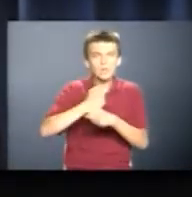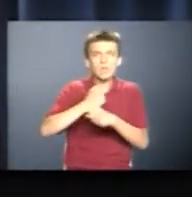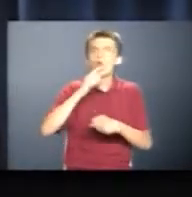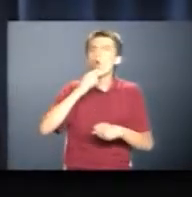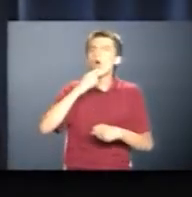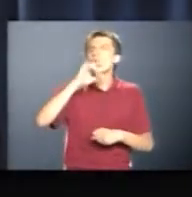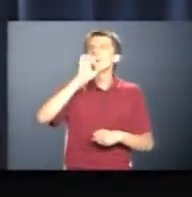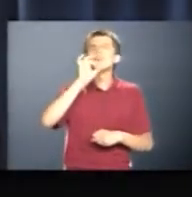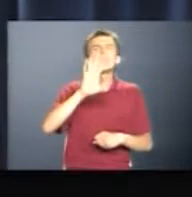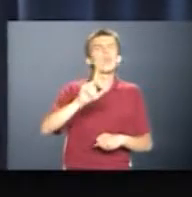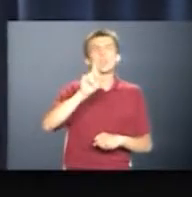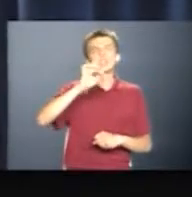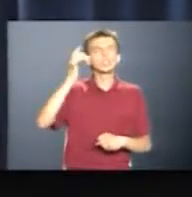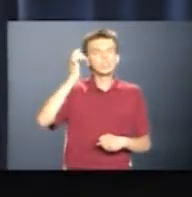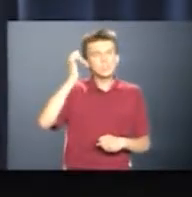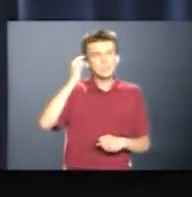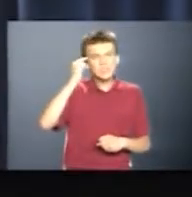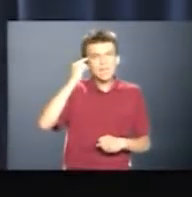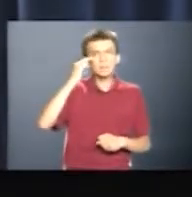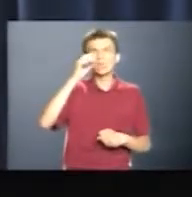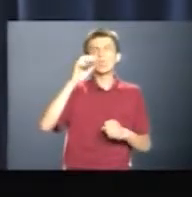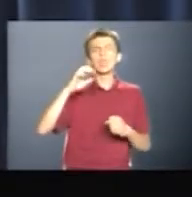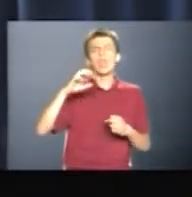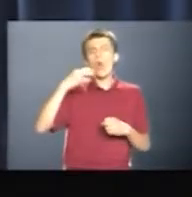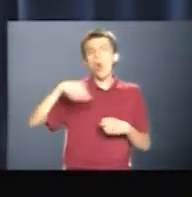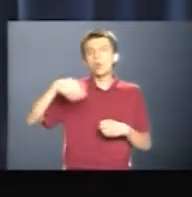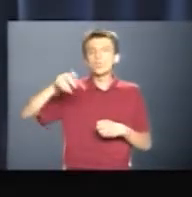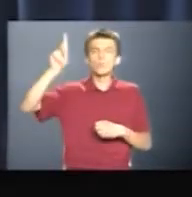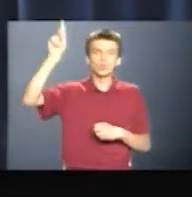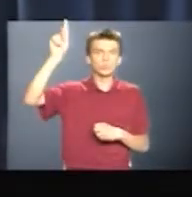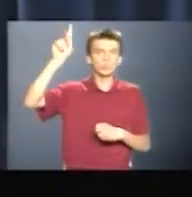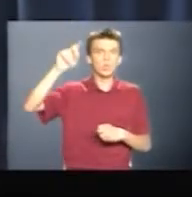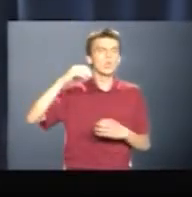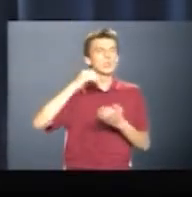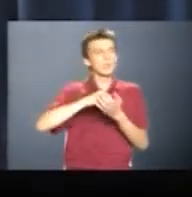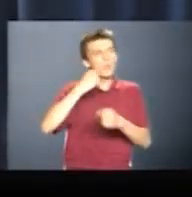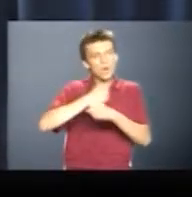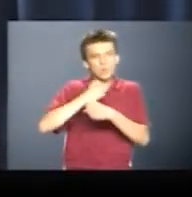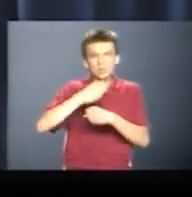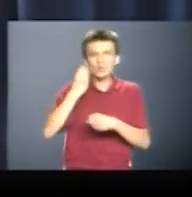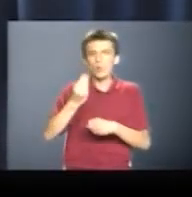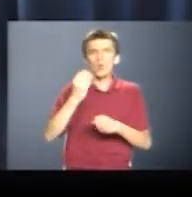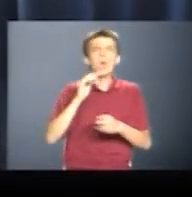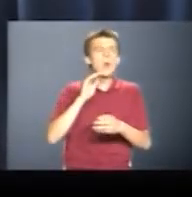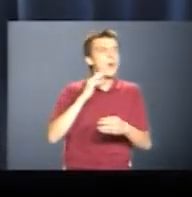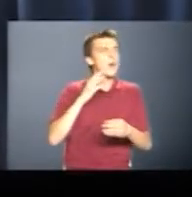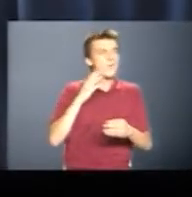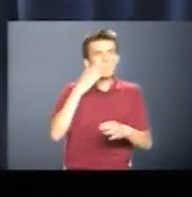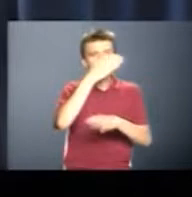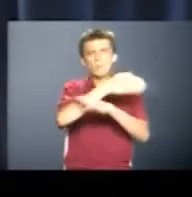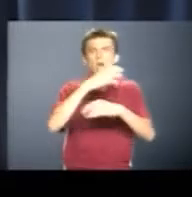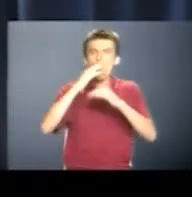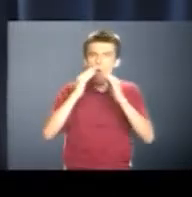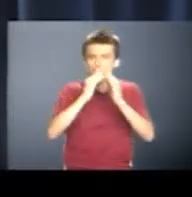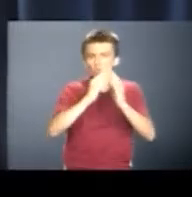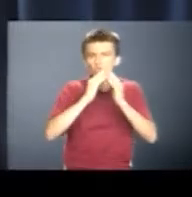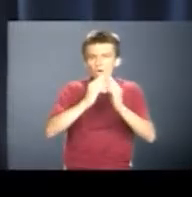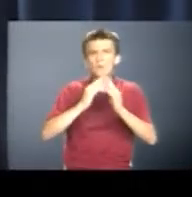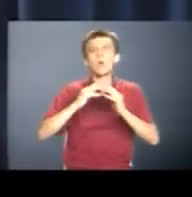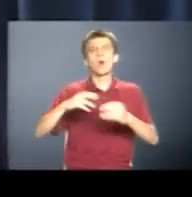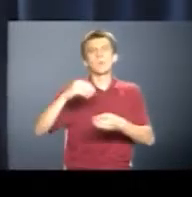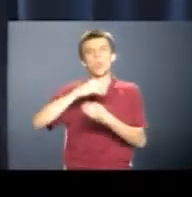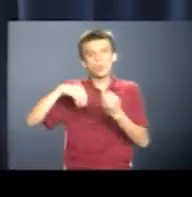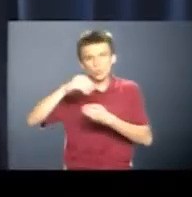gospodar. Sakrimo dobročinstvo koje učinimo prema komšijama, prema bližnjima i prema daljnjima. Nemojmo od toga praviti